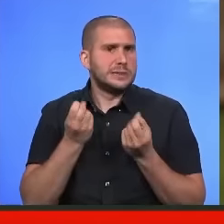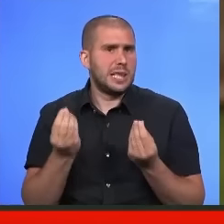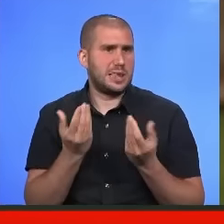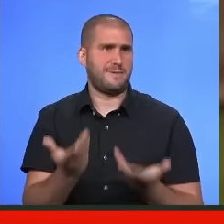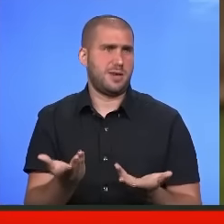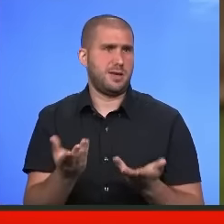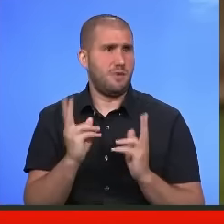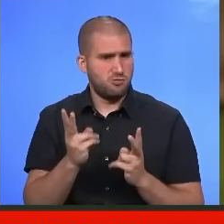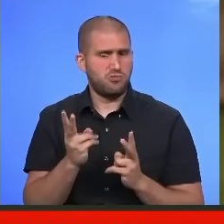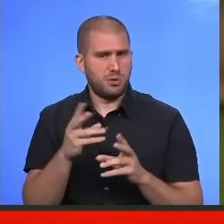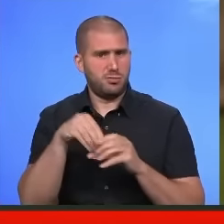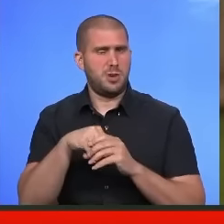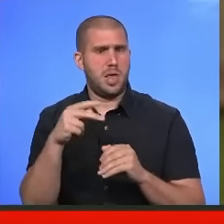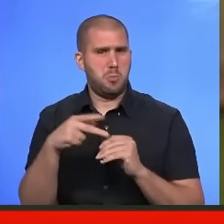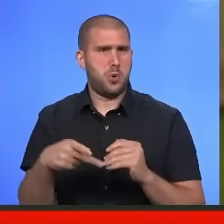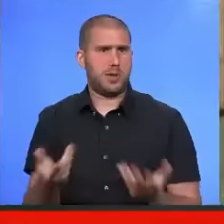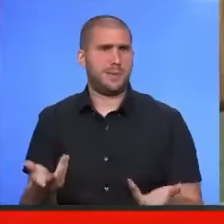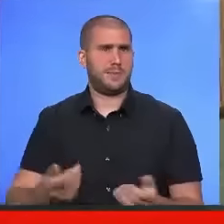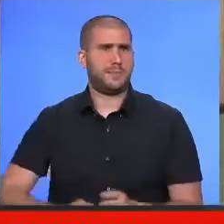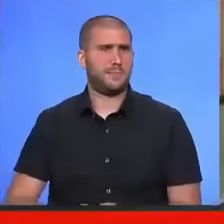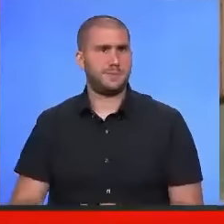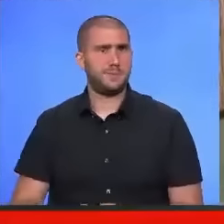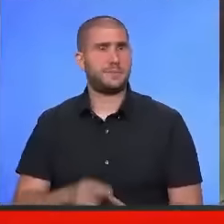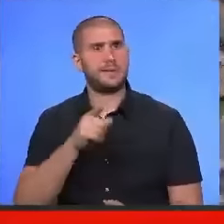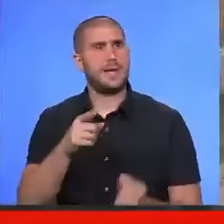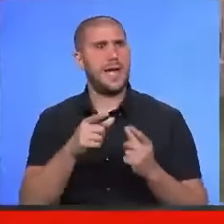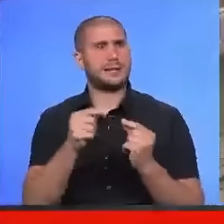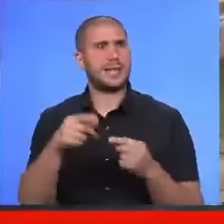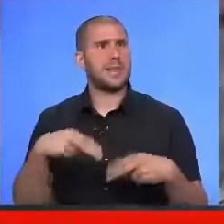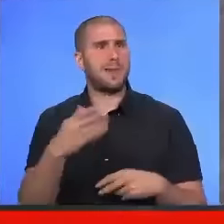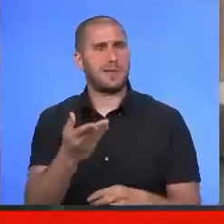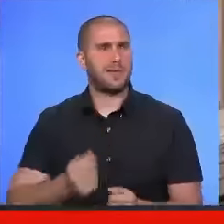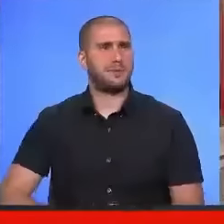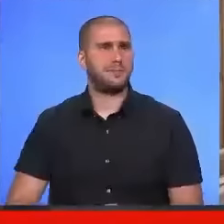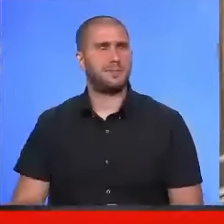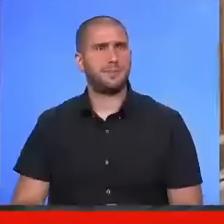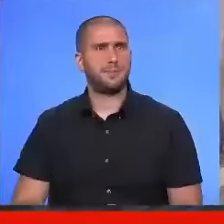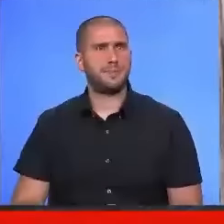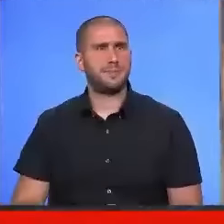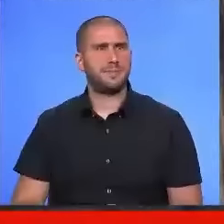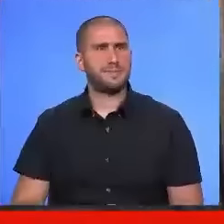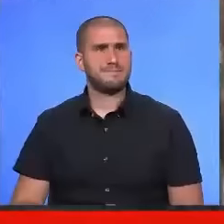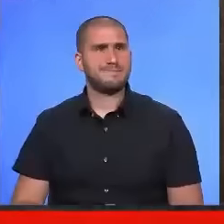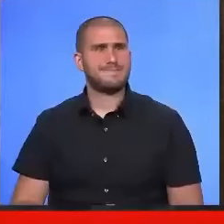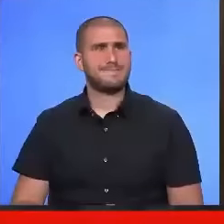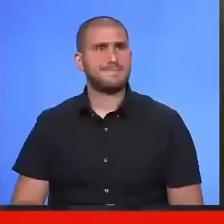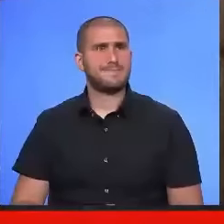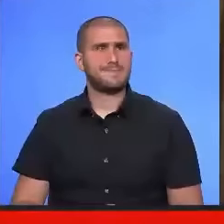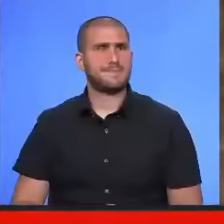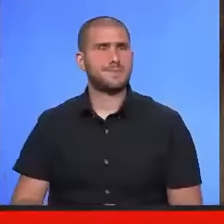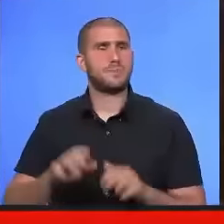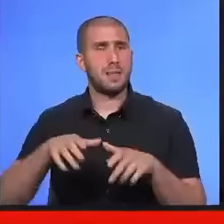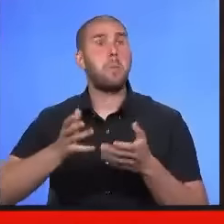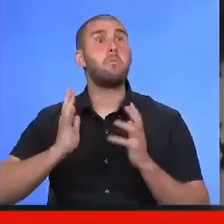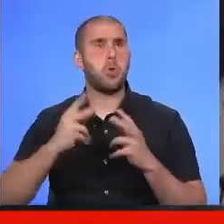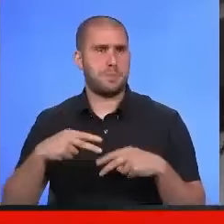להציל את הדבר הזה אפשר להיכנס לפרויקט כזה הנה העזתית הפחדנית מאוד זאתי קלבה